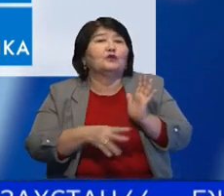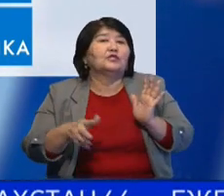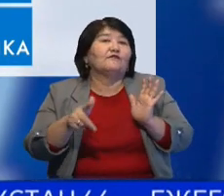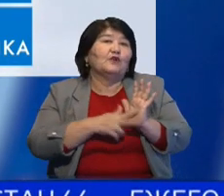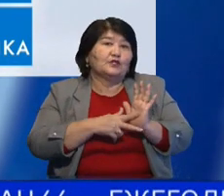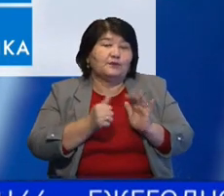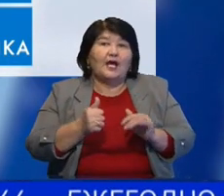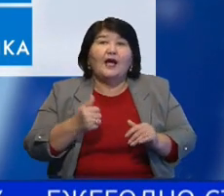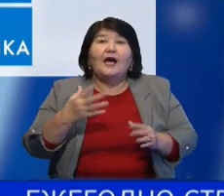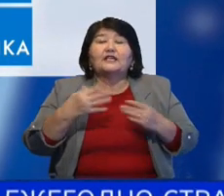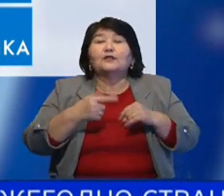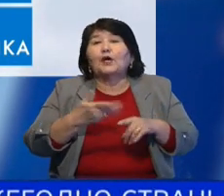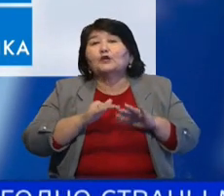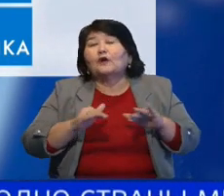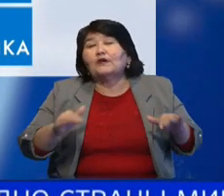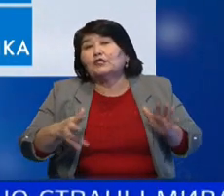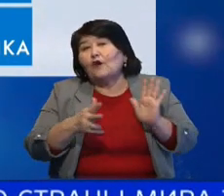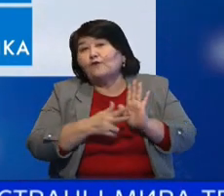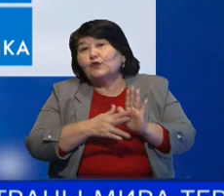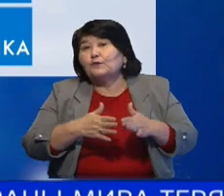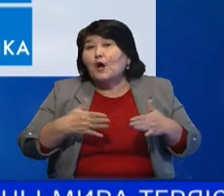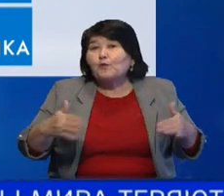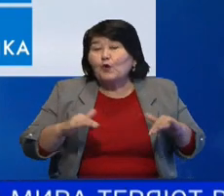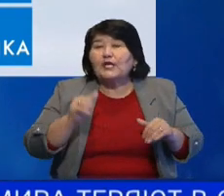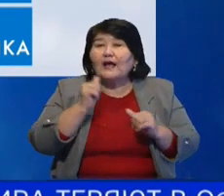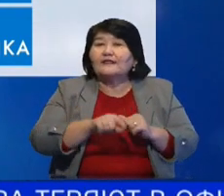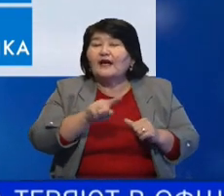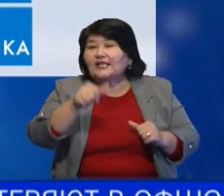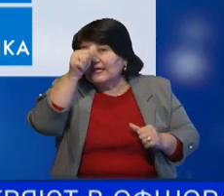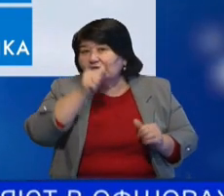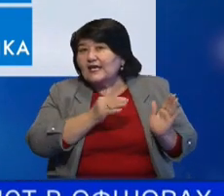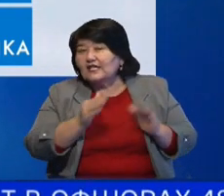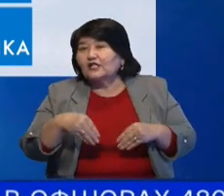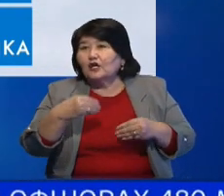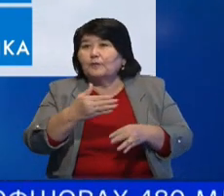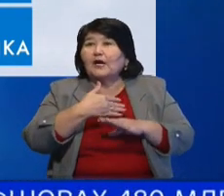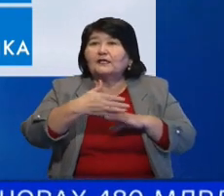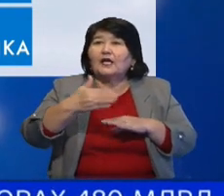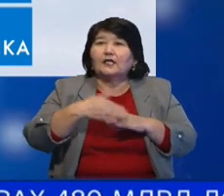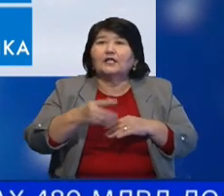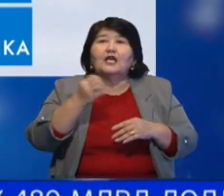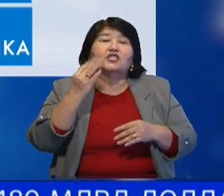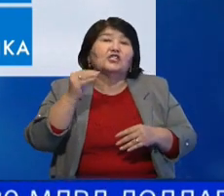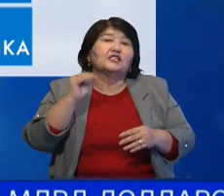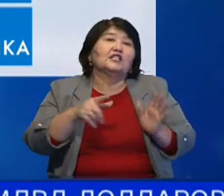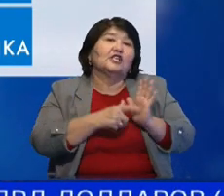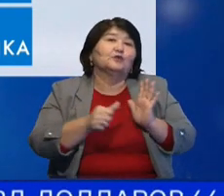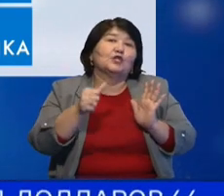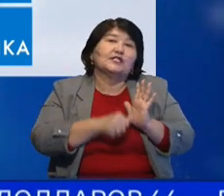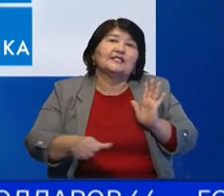тенге семьям которую воспитывают восемь и более детей на каждого ежемесячно будет перечисляться по